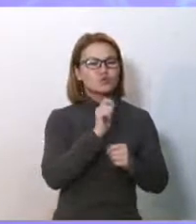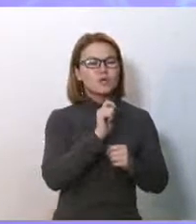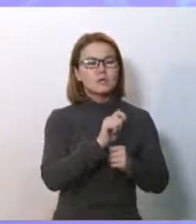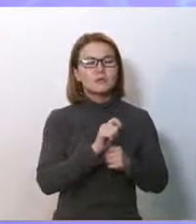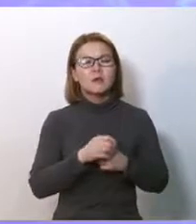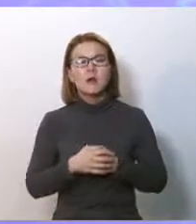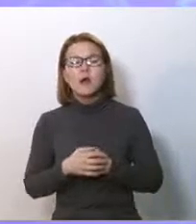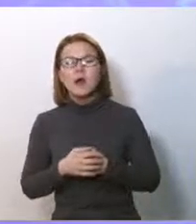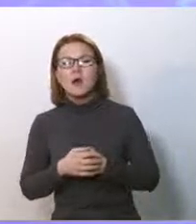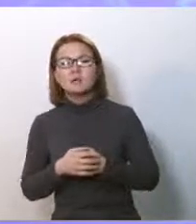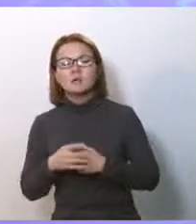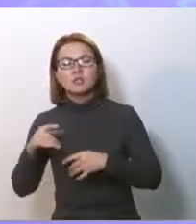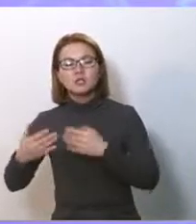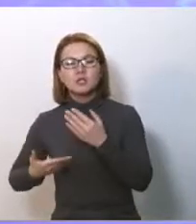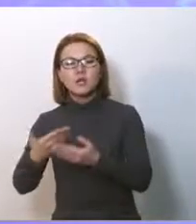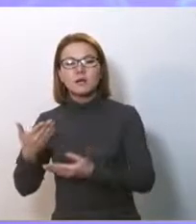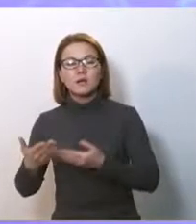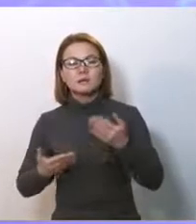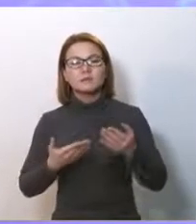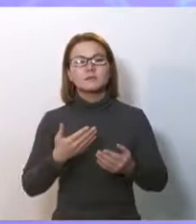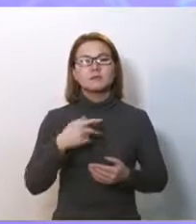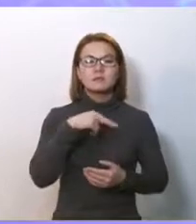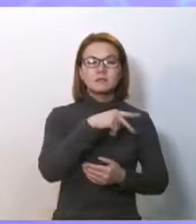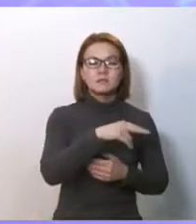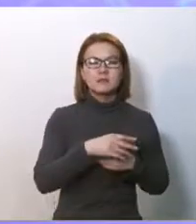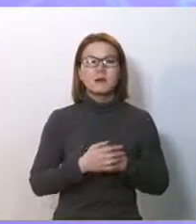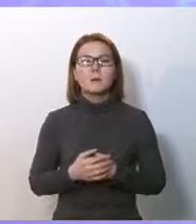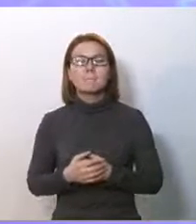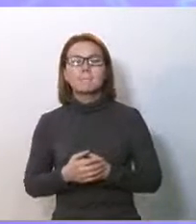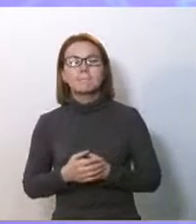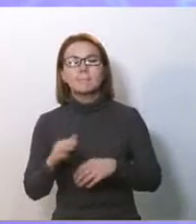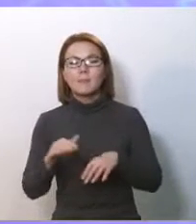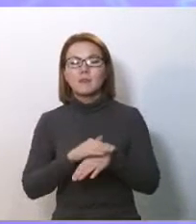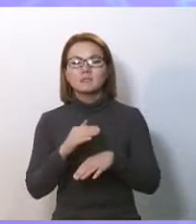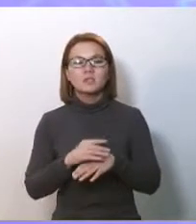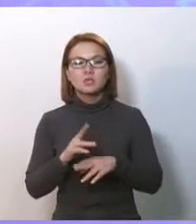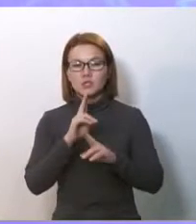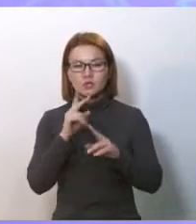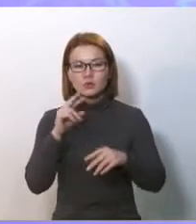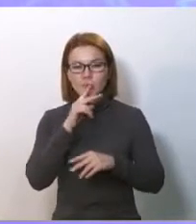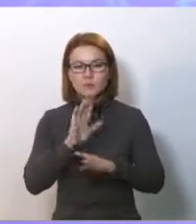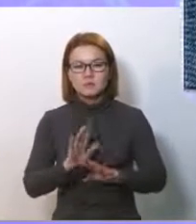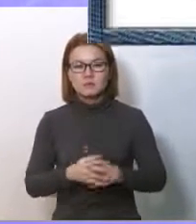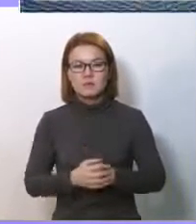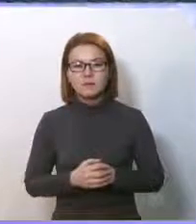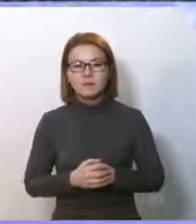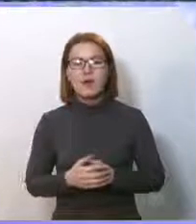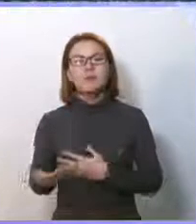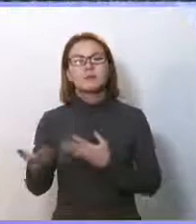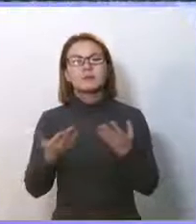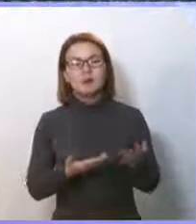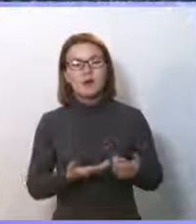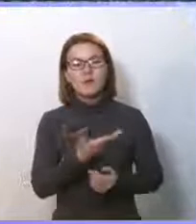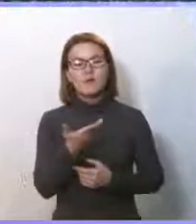стучать, шагать, идти. Молодцы! Никто не ошибся? Предлагаю